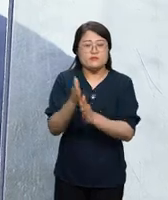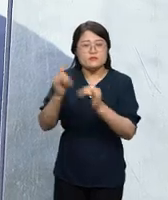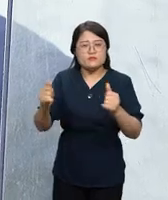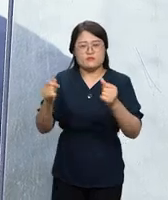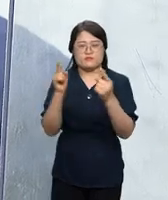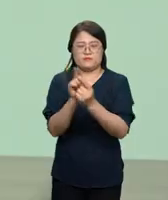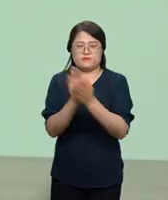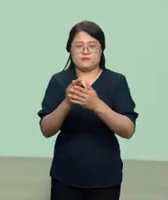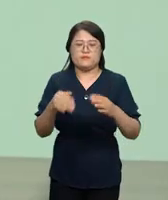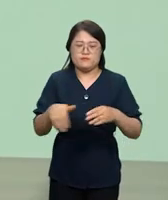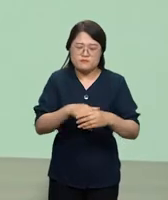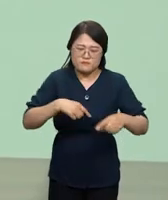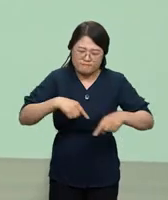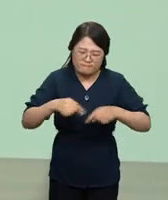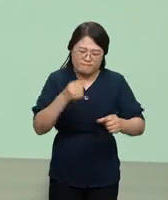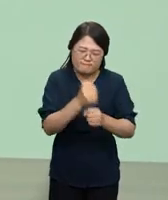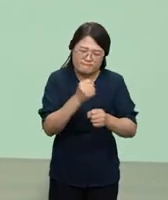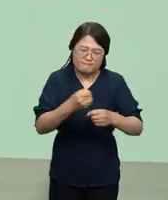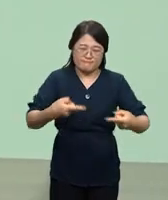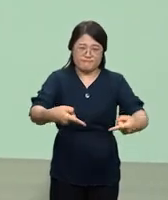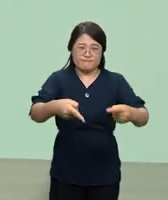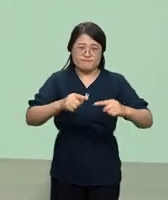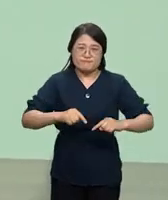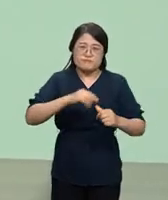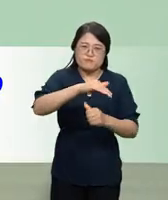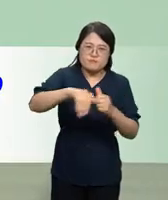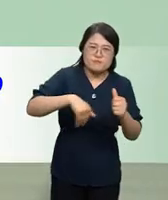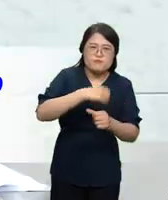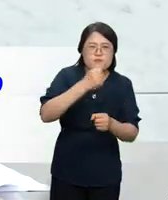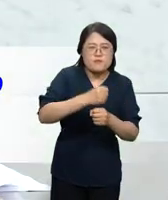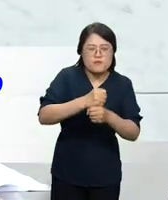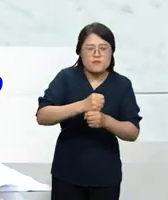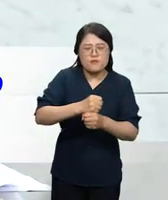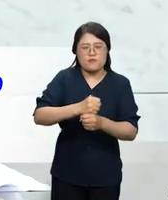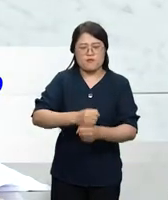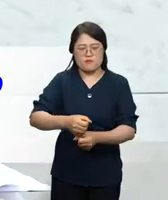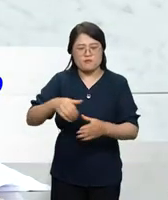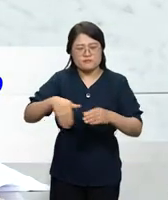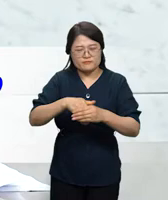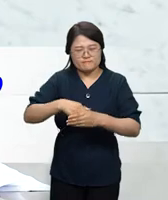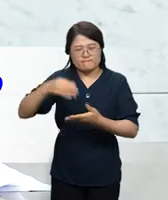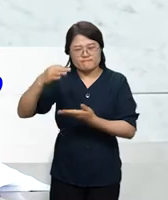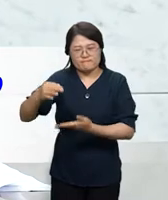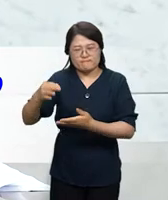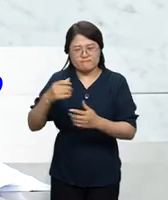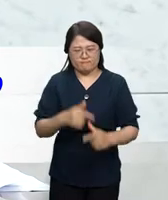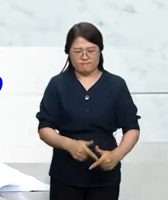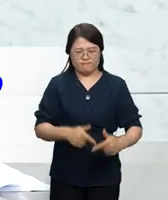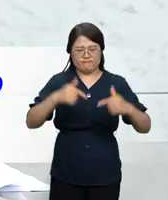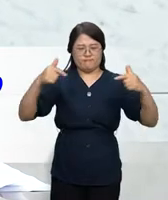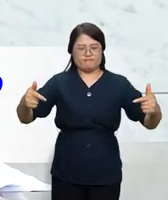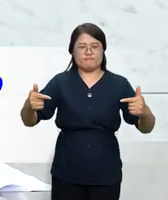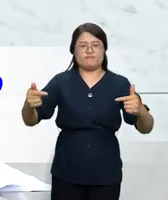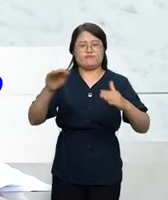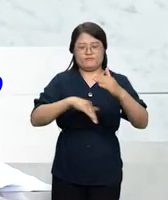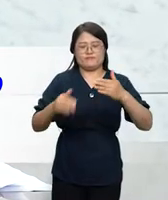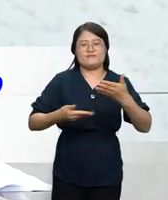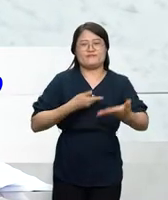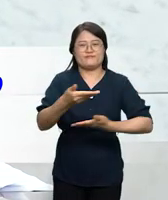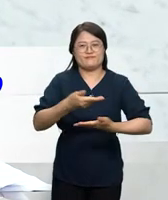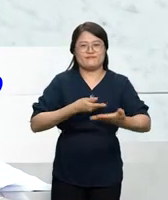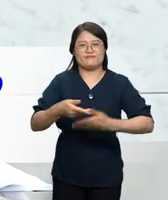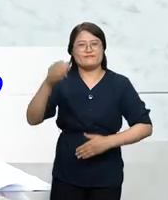직접 문화정책을 만들어갈 수 있는 환경을 조성해 문화의 가치를 보다 많은 시민이 공유하고 확산시켜